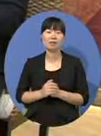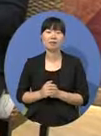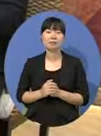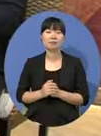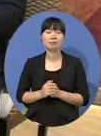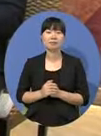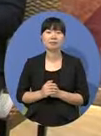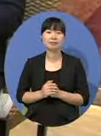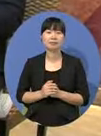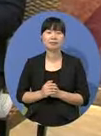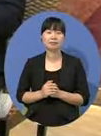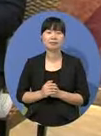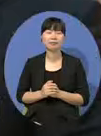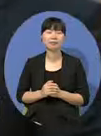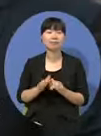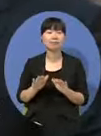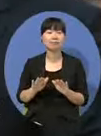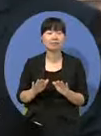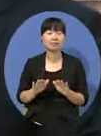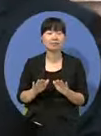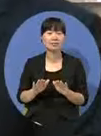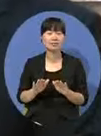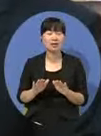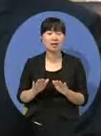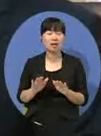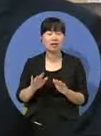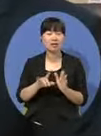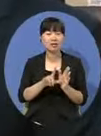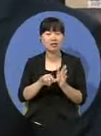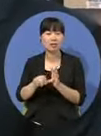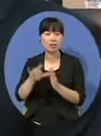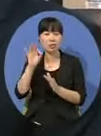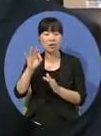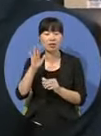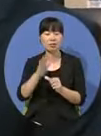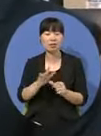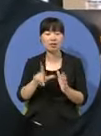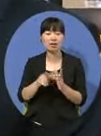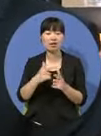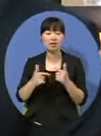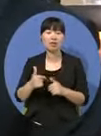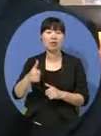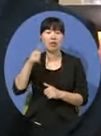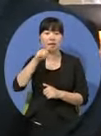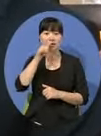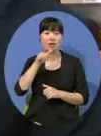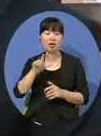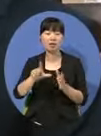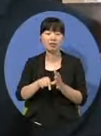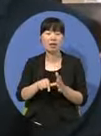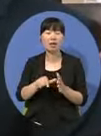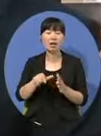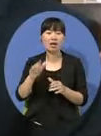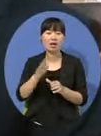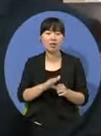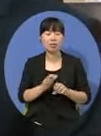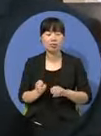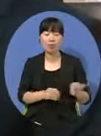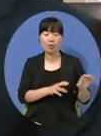폼을 꺾었지. 근데 하다 보면 때로는 실패할 때가 더 많거든. 실패한 걸 절대 버리면